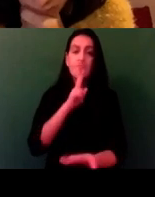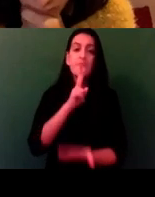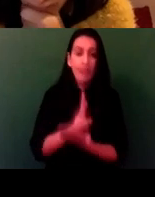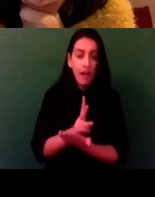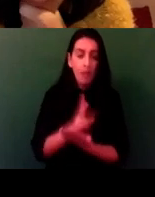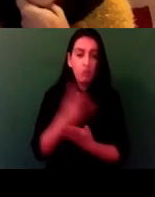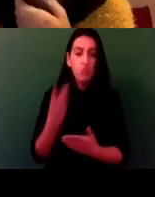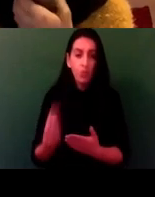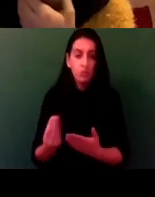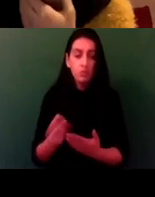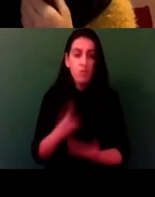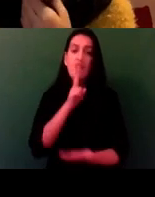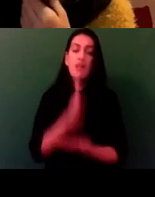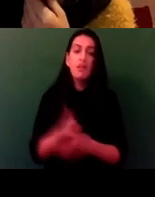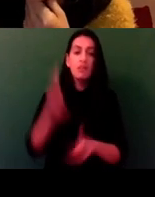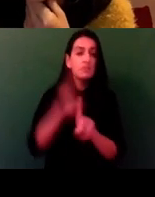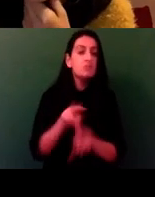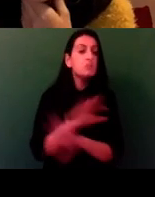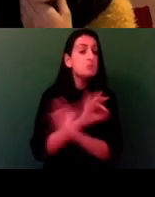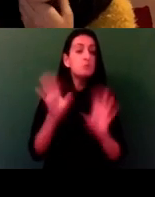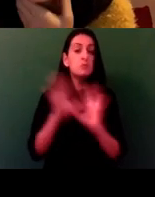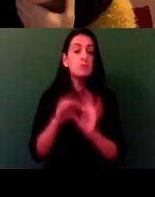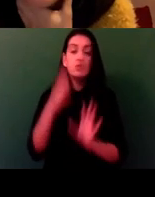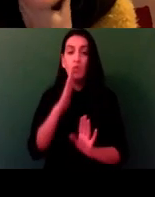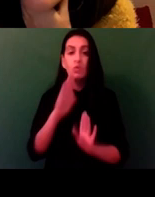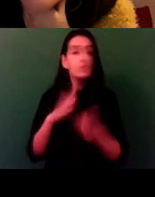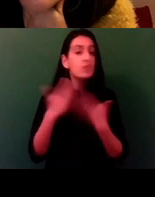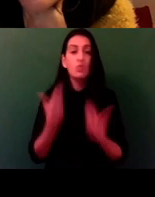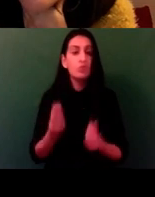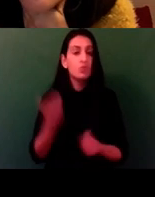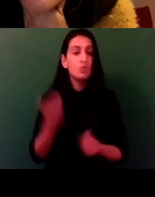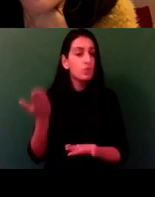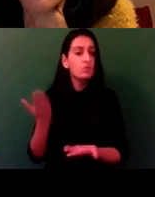çıkıyor. Evet, şey devam edebilir. Gizem Kıygı.